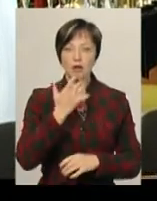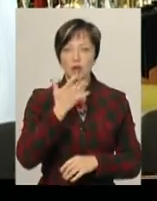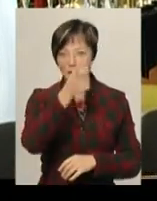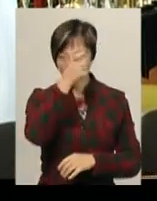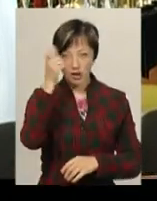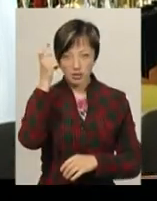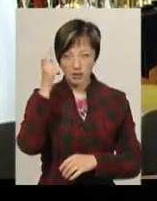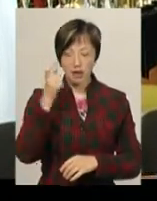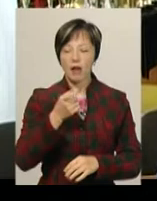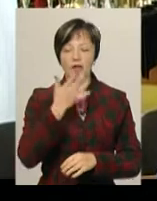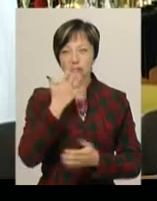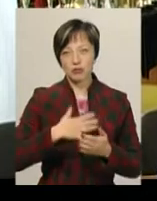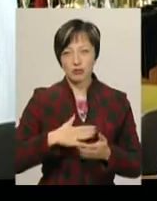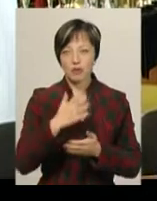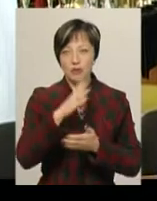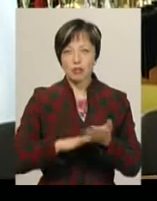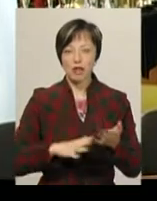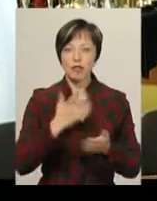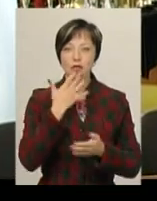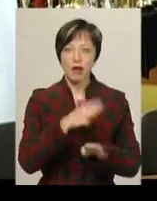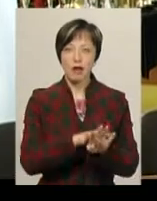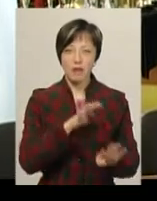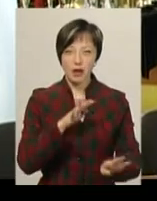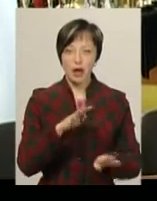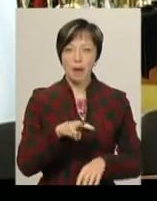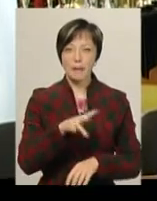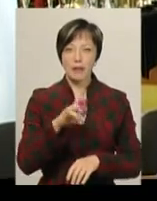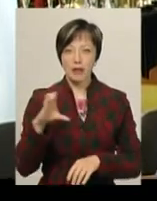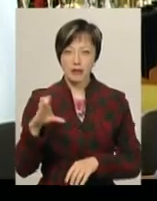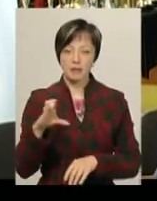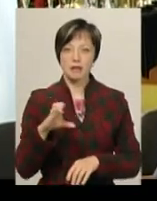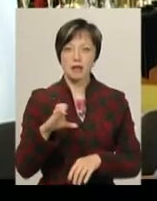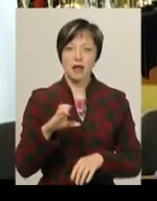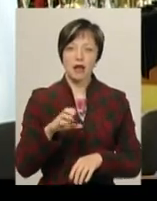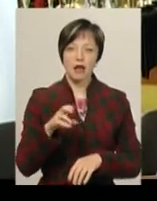Національна гвардія, Міністерство оборони, Служба безпеки, МЧС.